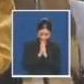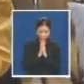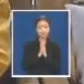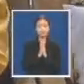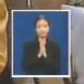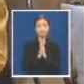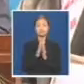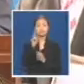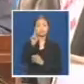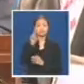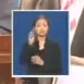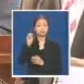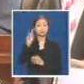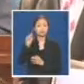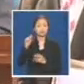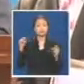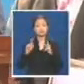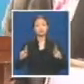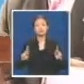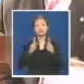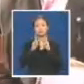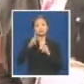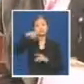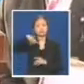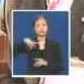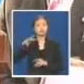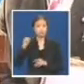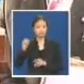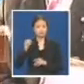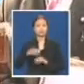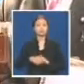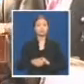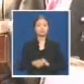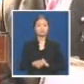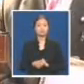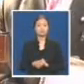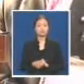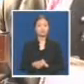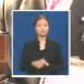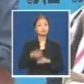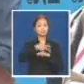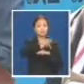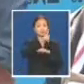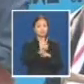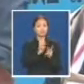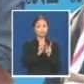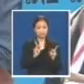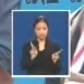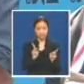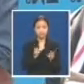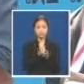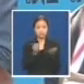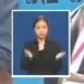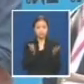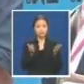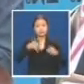ท่านรัฐมนตรีว่าการกระทรวงการพัฒนาสังคมและความมั่นคงของมนุษย์ประธานกรรมการเสริมสร้างความเข้มแข็งของชุมชนแห่